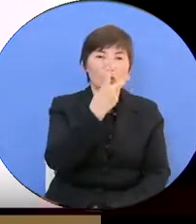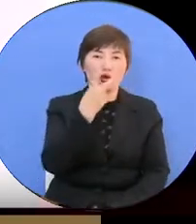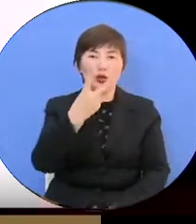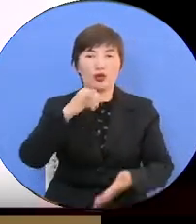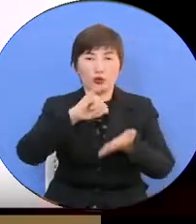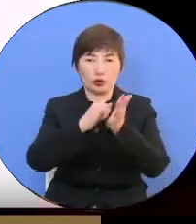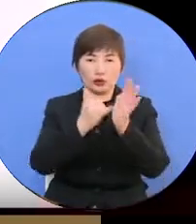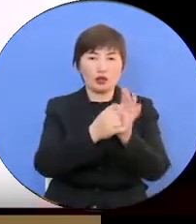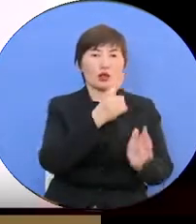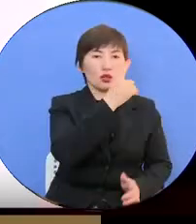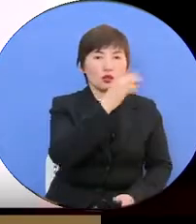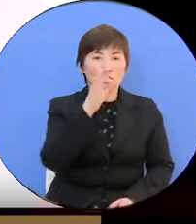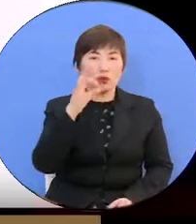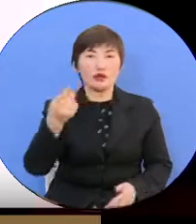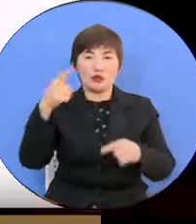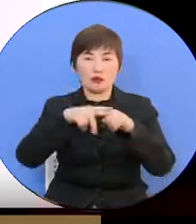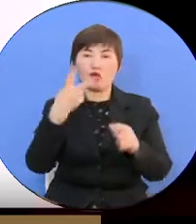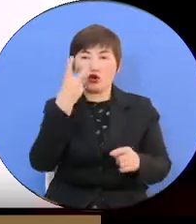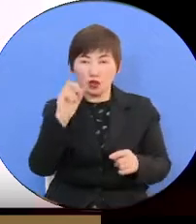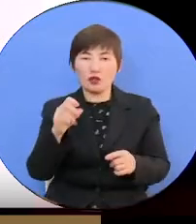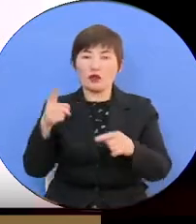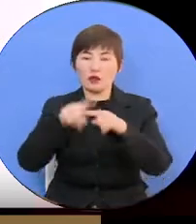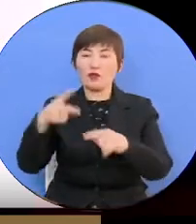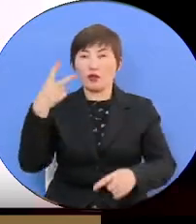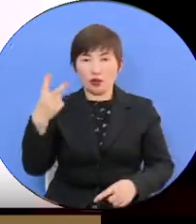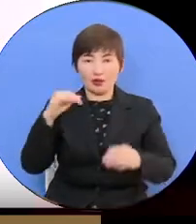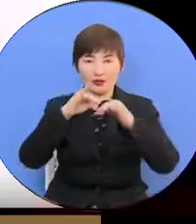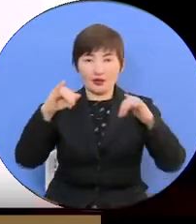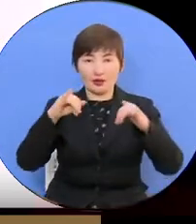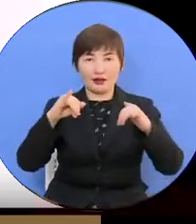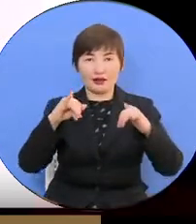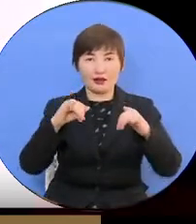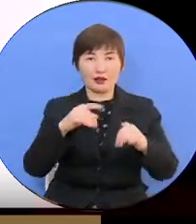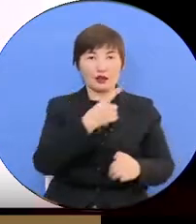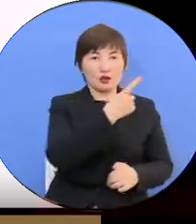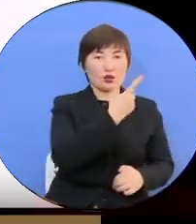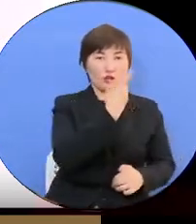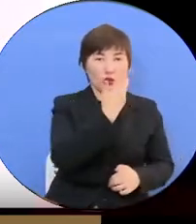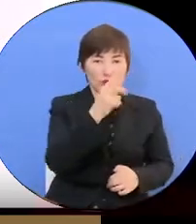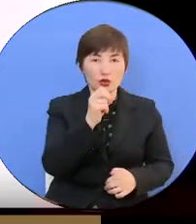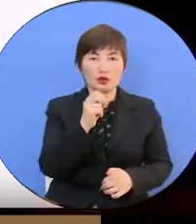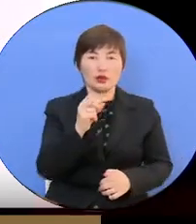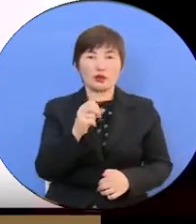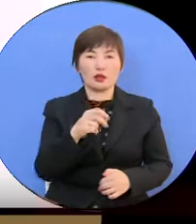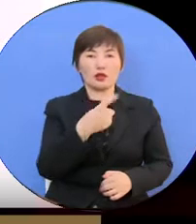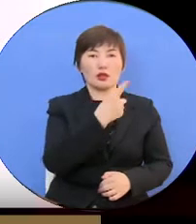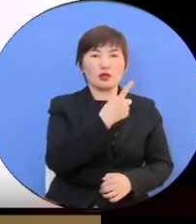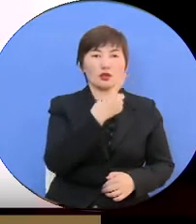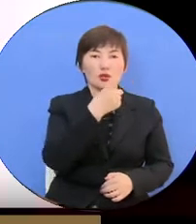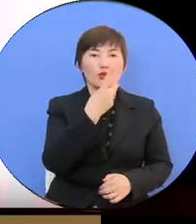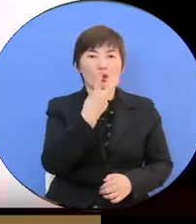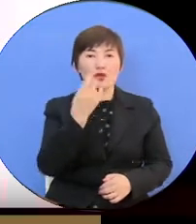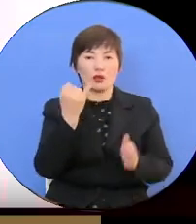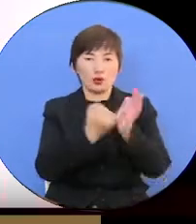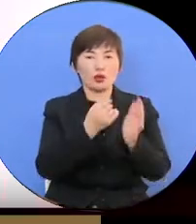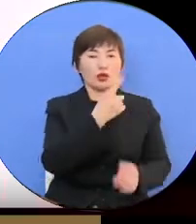утгыг 100 дээр нэмэх нь 20, нэмэх нь 2 гэж задлаад, за 130-ыг 100 дээр нэмэх нь 126-г 100 дээр